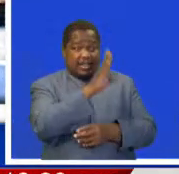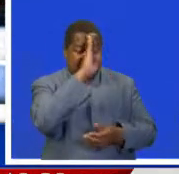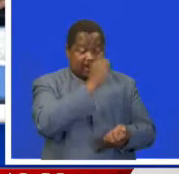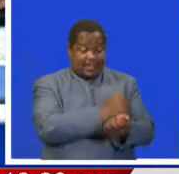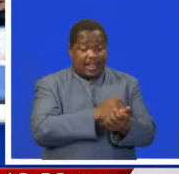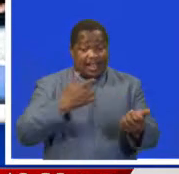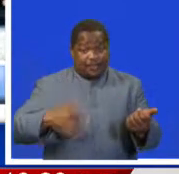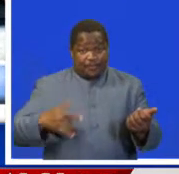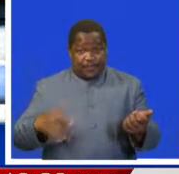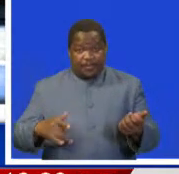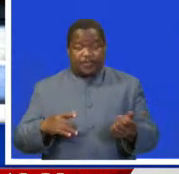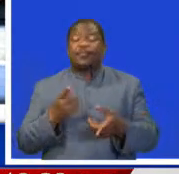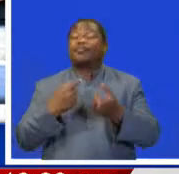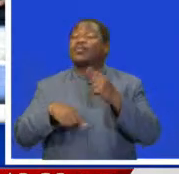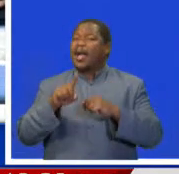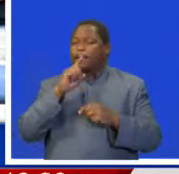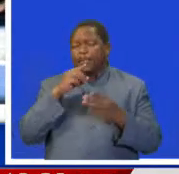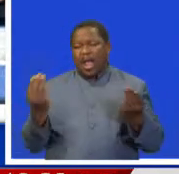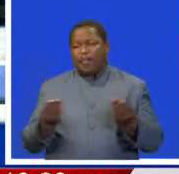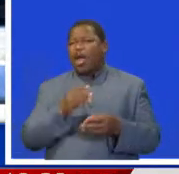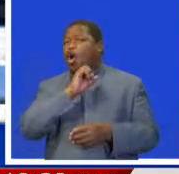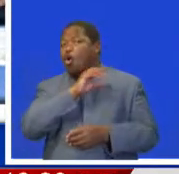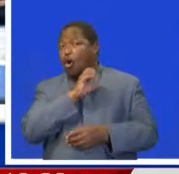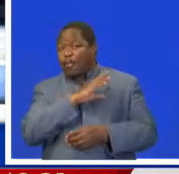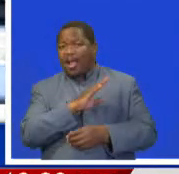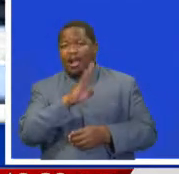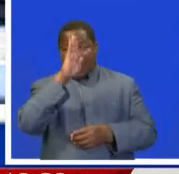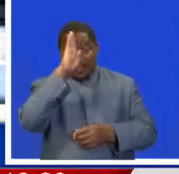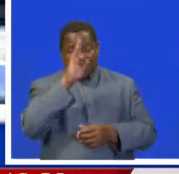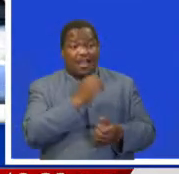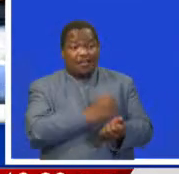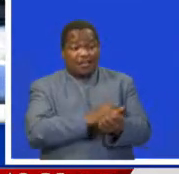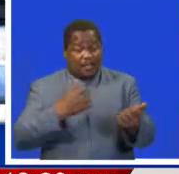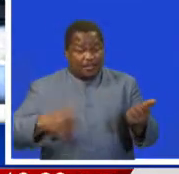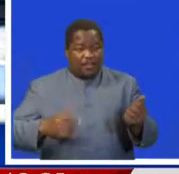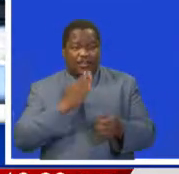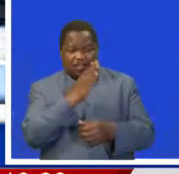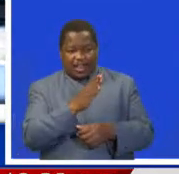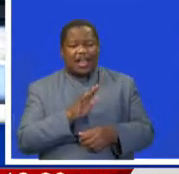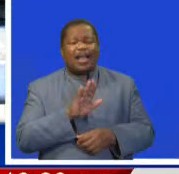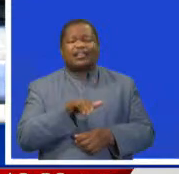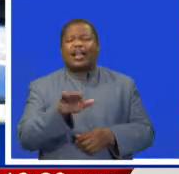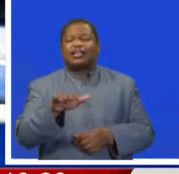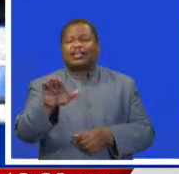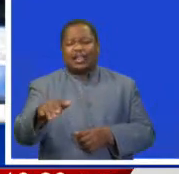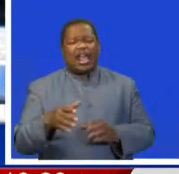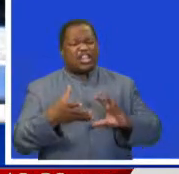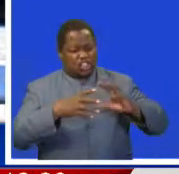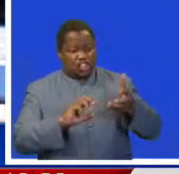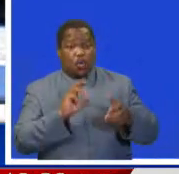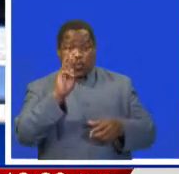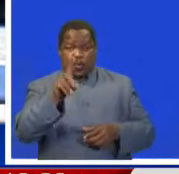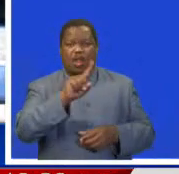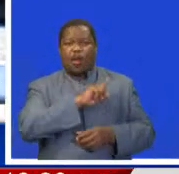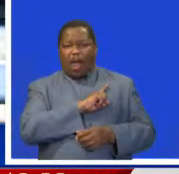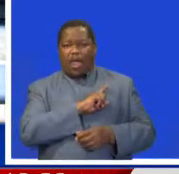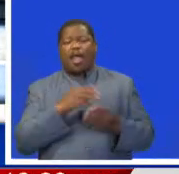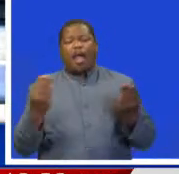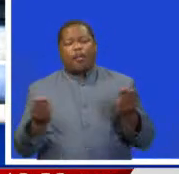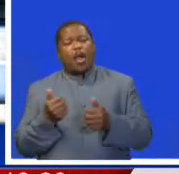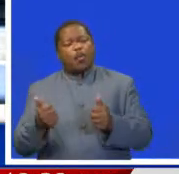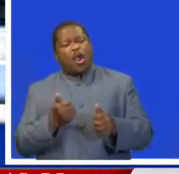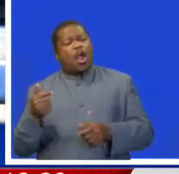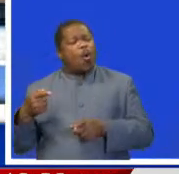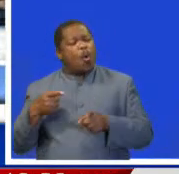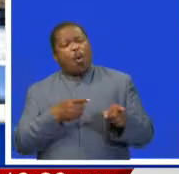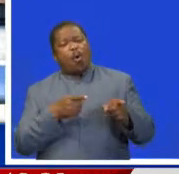mavuso utawugcine naye sekagcine seka base esimeni lesikabi ngalokuthi seyitaba miningi imidlalo letayo iyodlalwa khona kungako ke